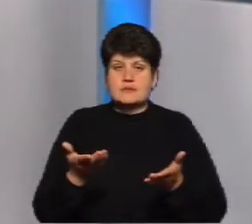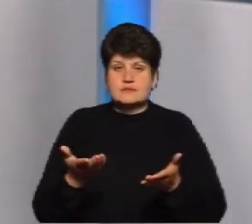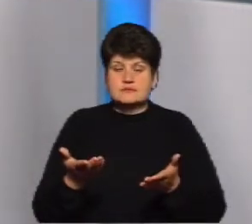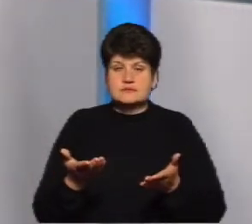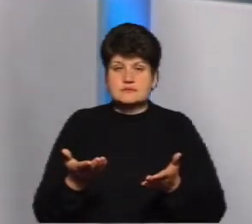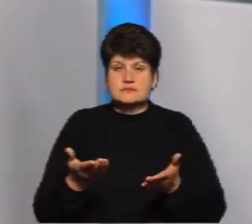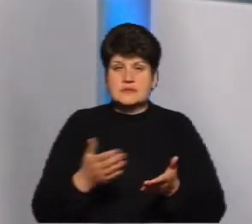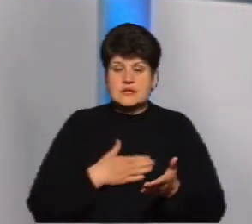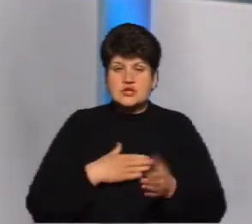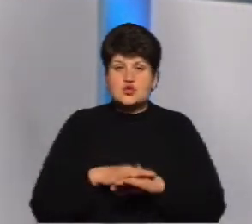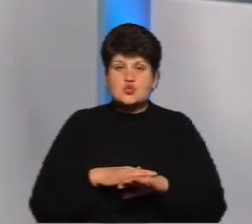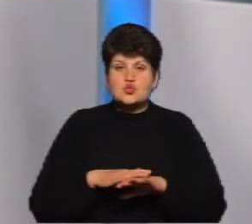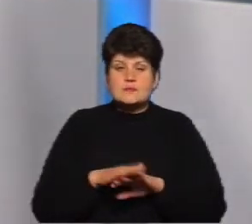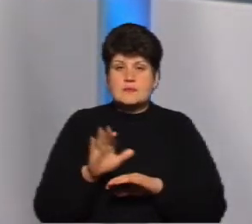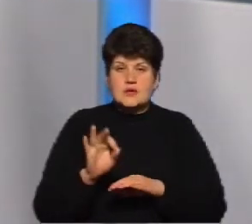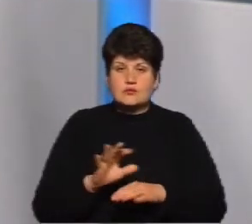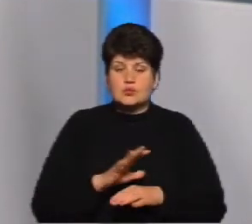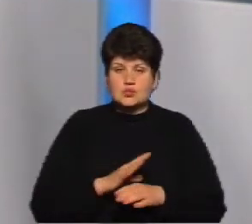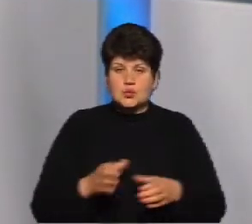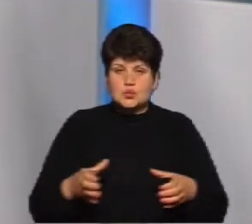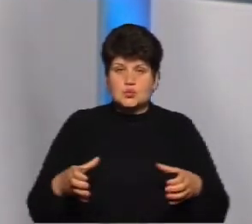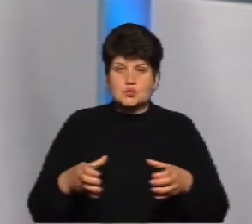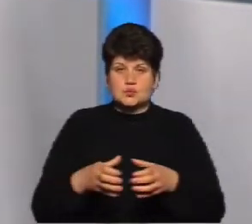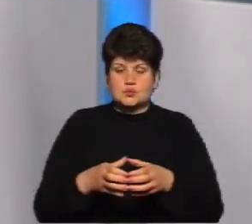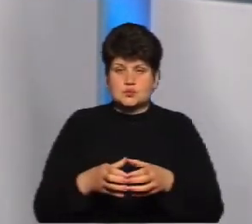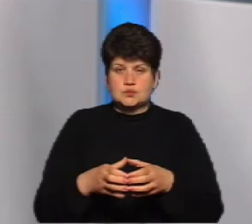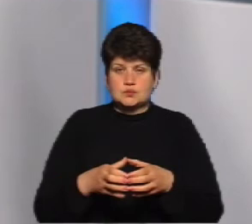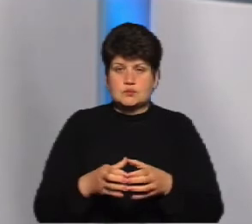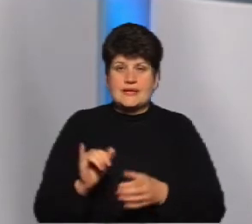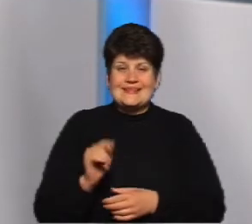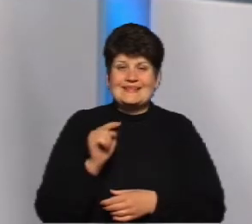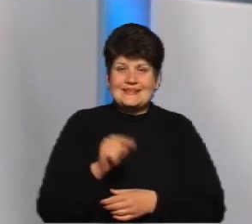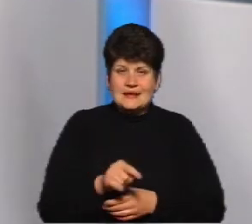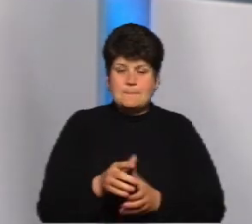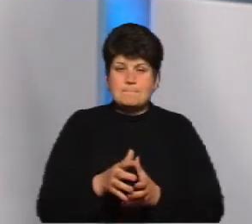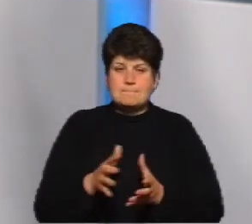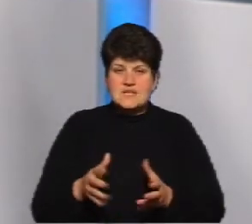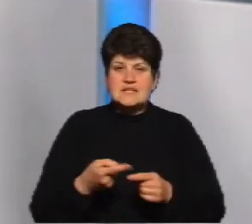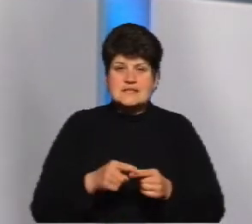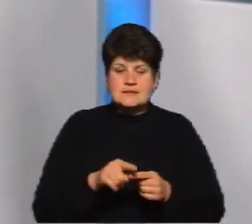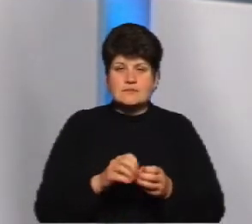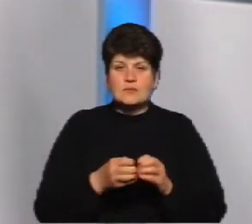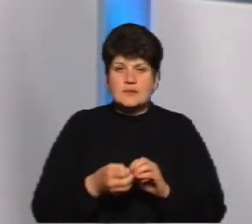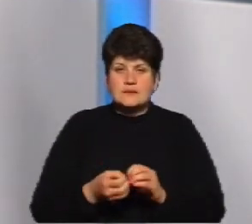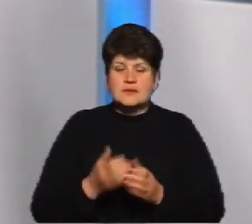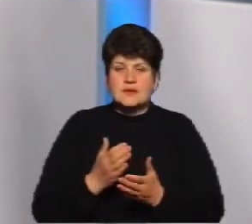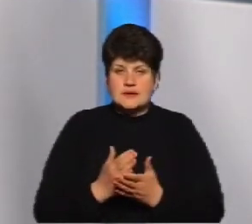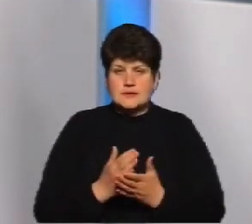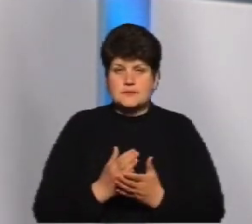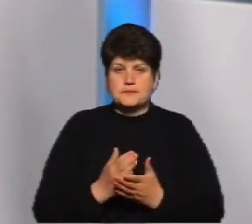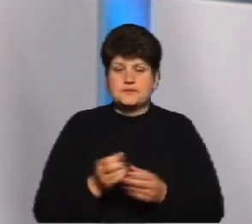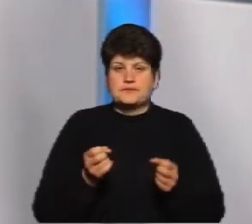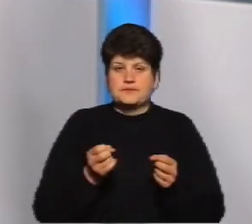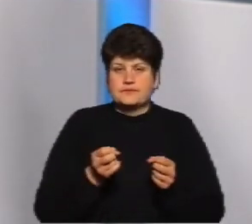наше суспільство було консолідовано, і тим більше такі загрози, які стоять зараз перед Україною.